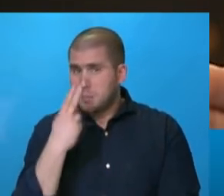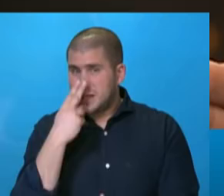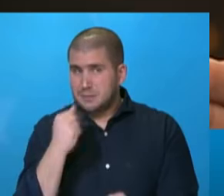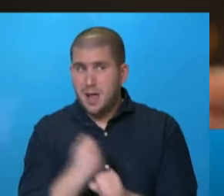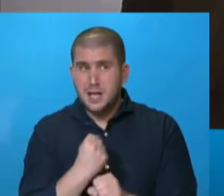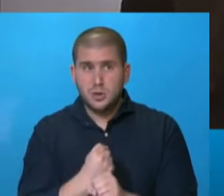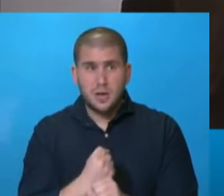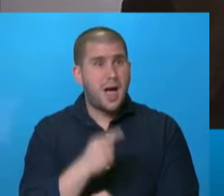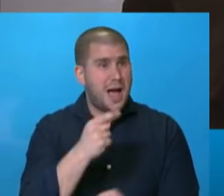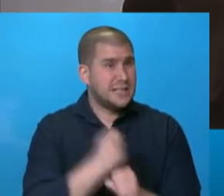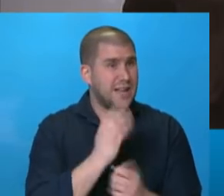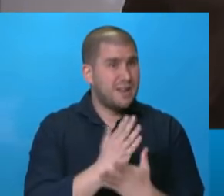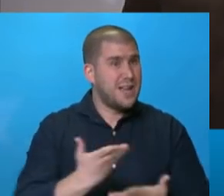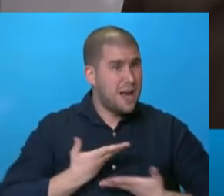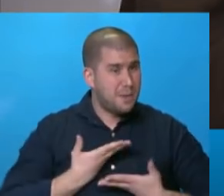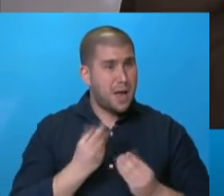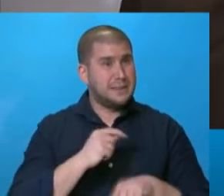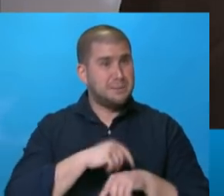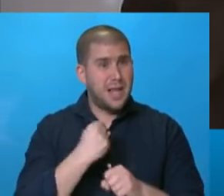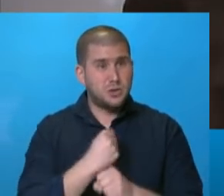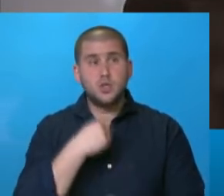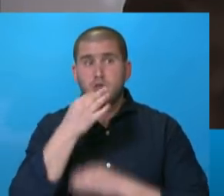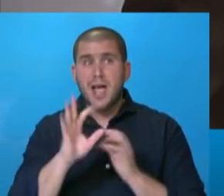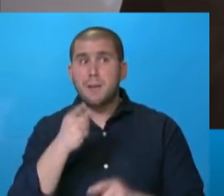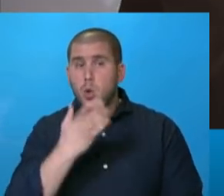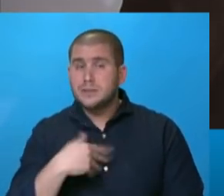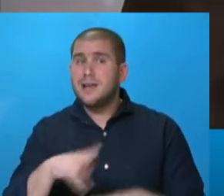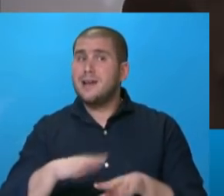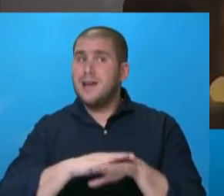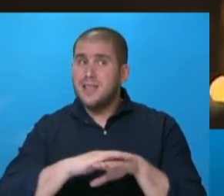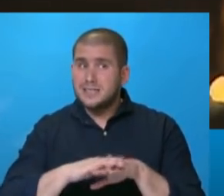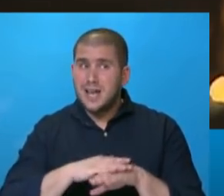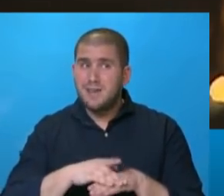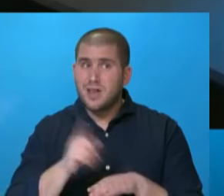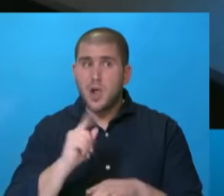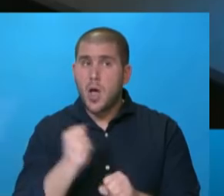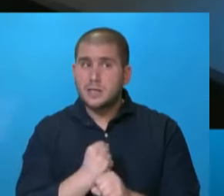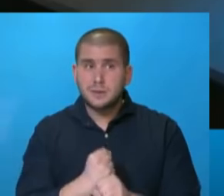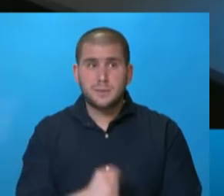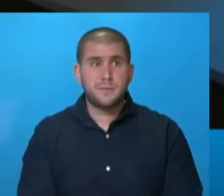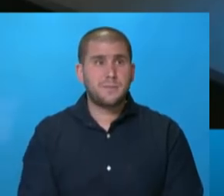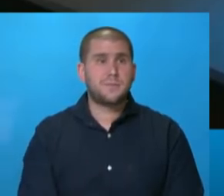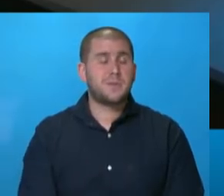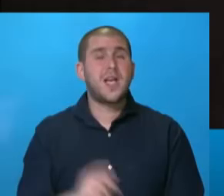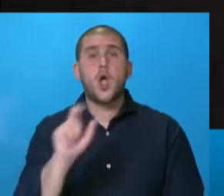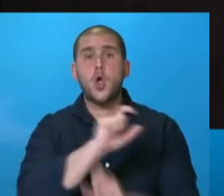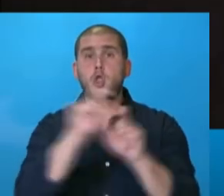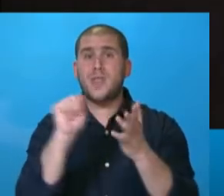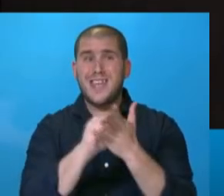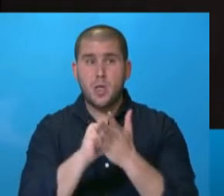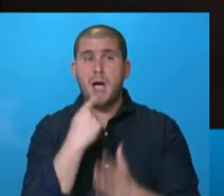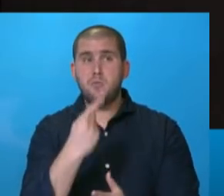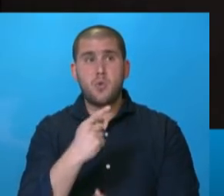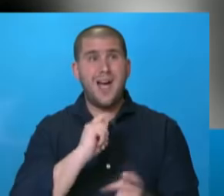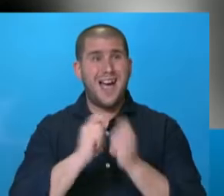do? You have, and you've been given plenty of time to do it. I asked you if you wanted to apologize. Andrew, and you I haven't. Don't want... כותרות העיתונים הבוקר כינו את